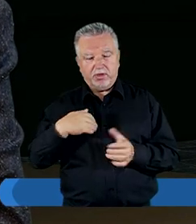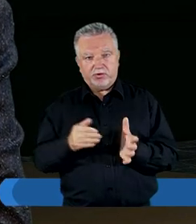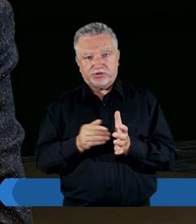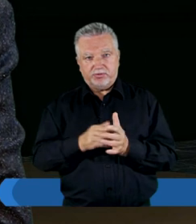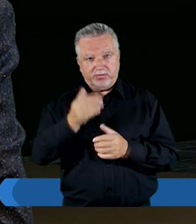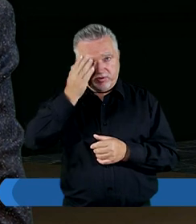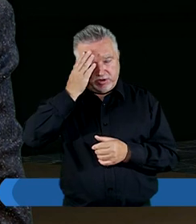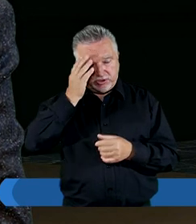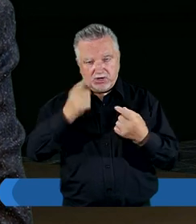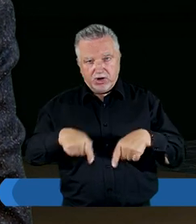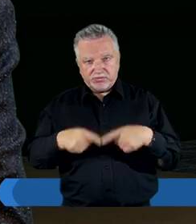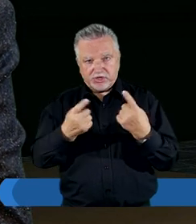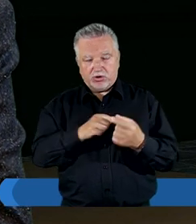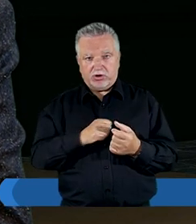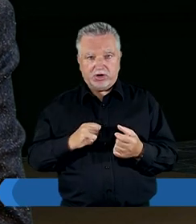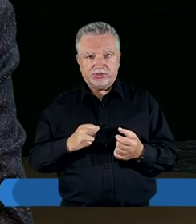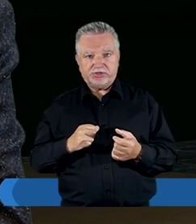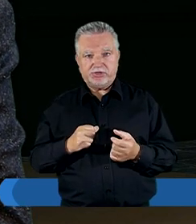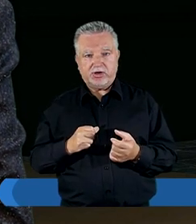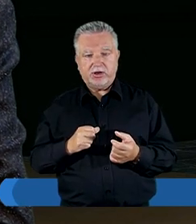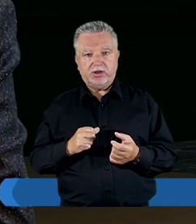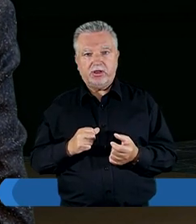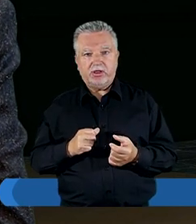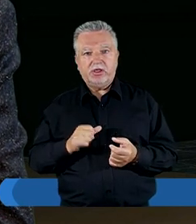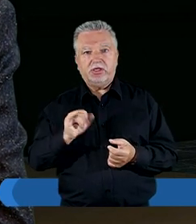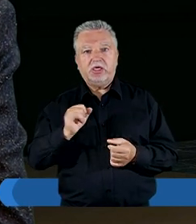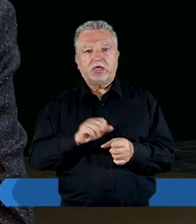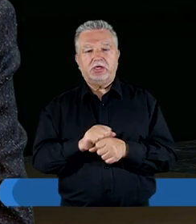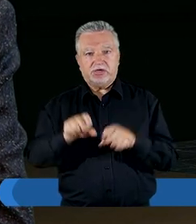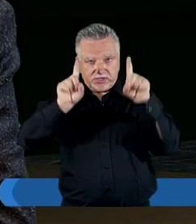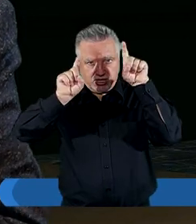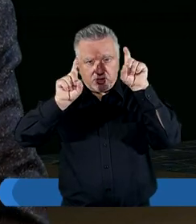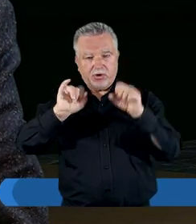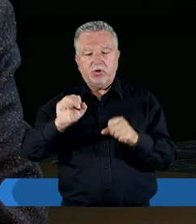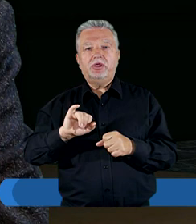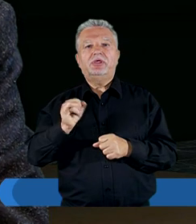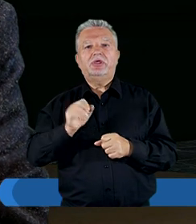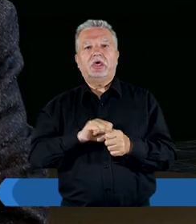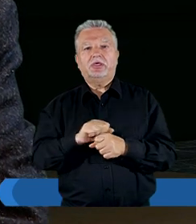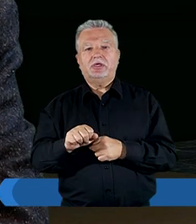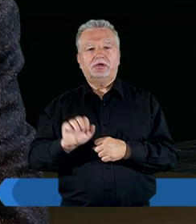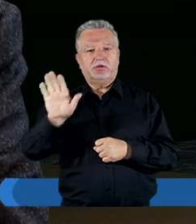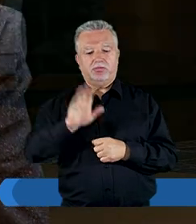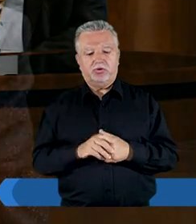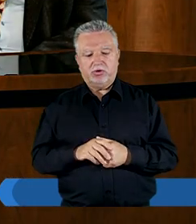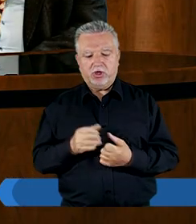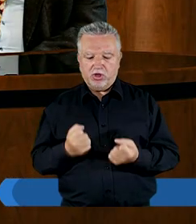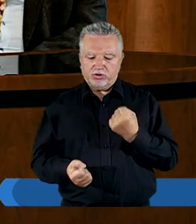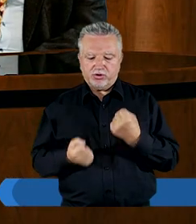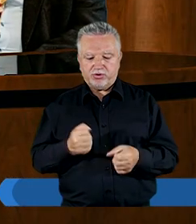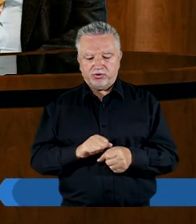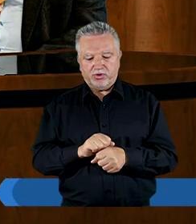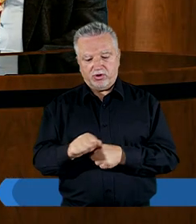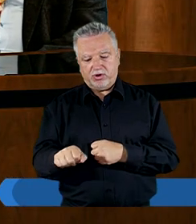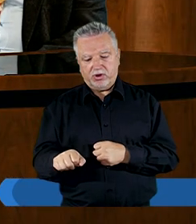przekonać na własnej skórze, że tak powiem, jaki jest szatan i do czego on doprowadzić potrafi. Ciężko jest bardzo też,